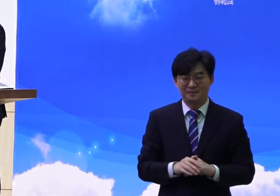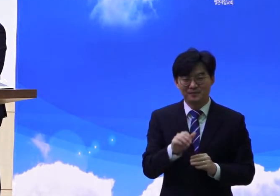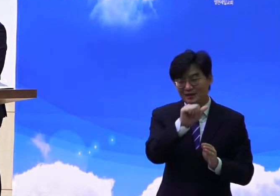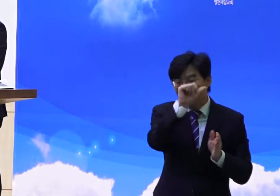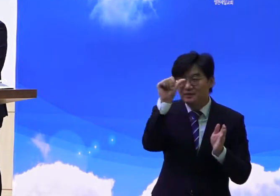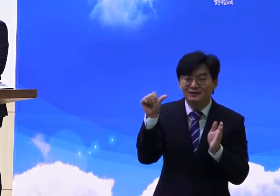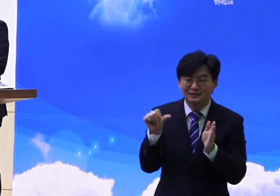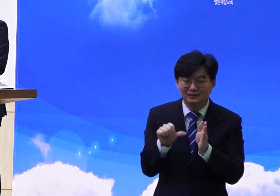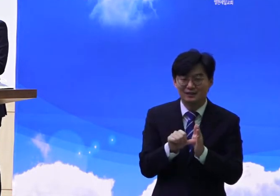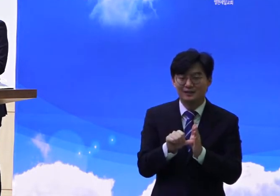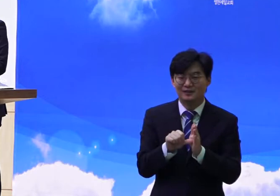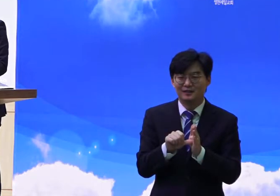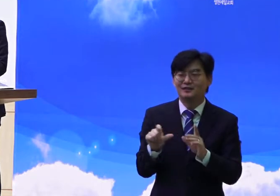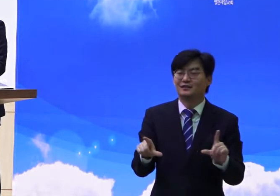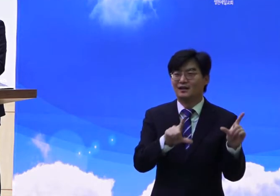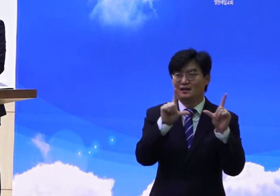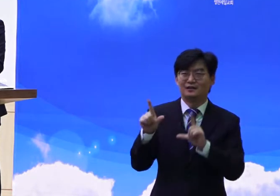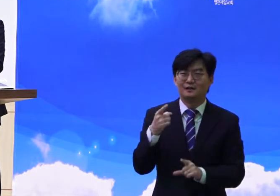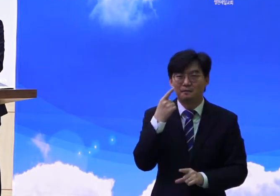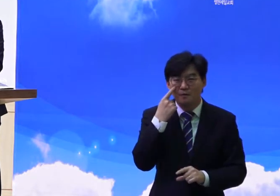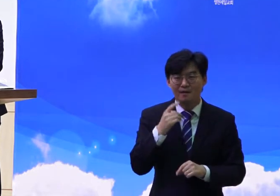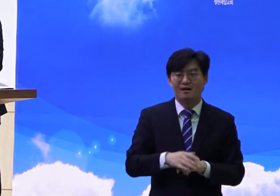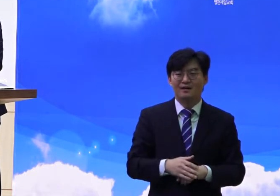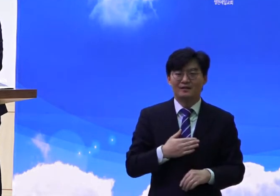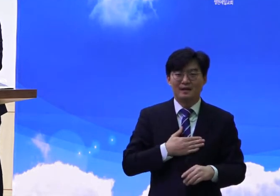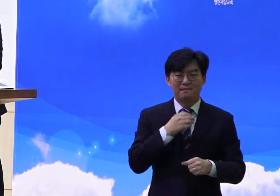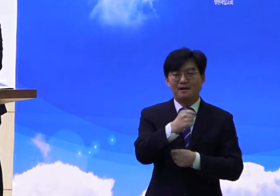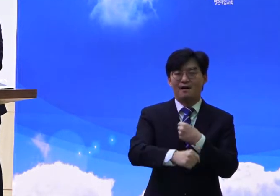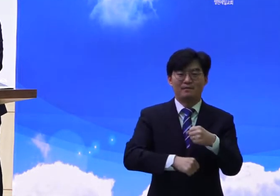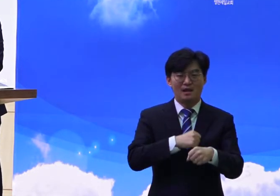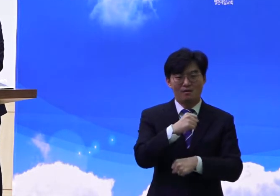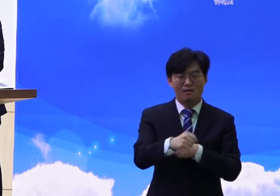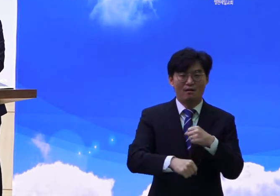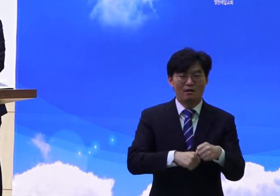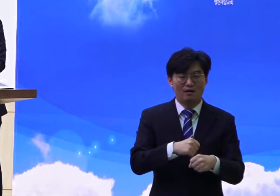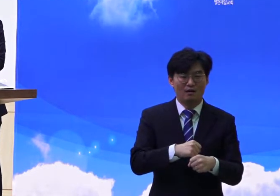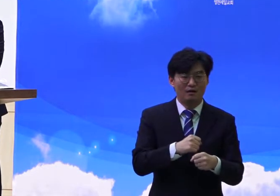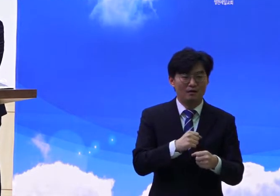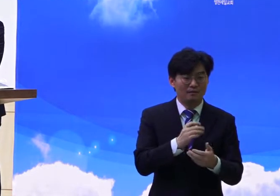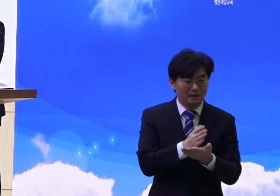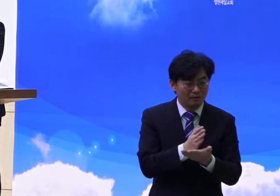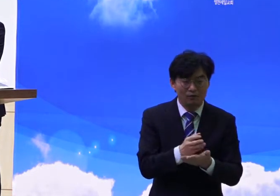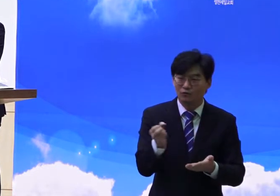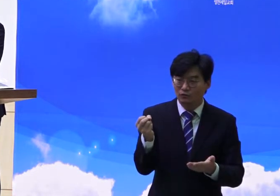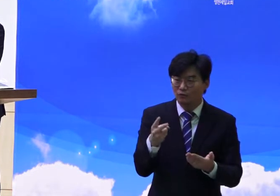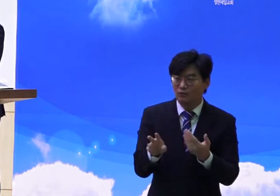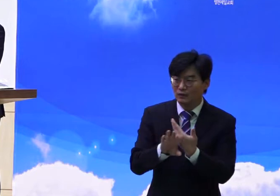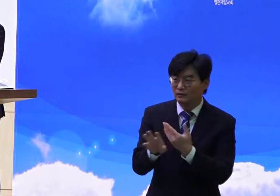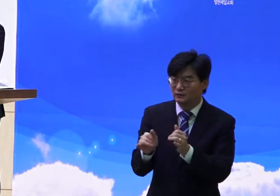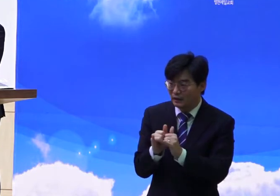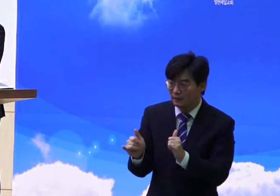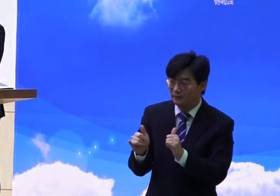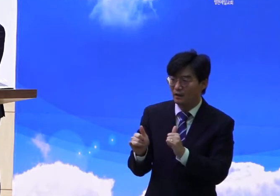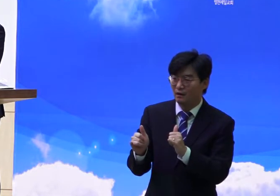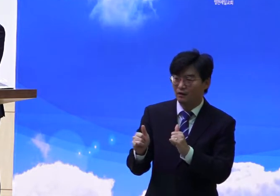인생이 내 뜻대로 되지 않을 때 마음이 상하는 겁니다. 그런데 이때에 마음이 상한